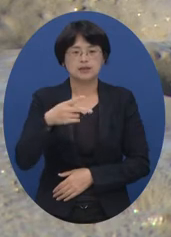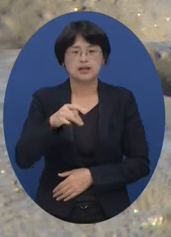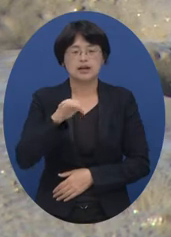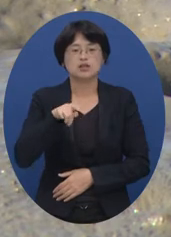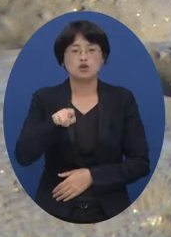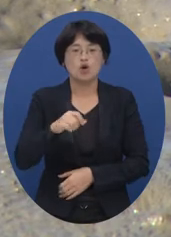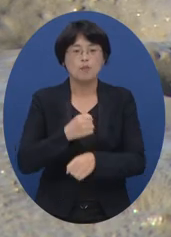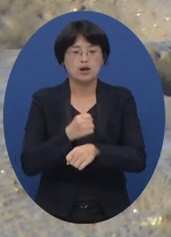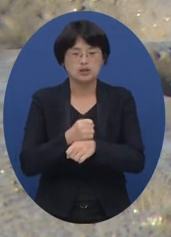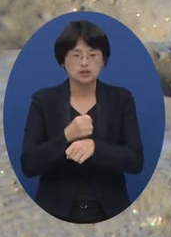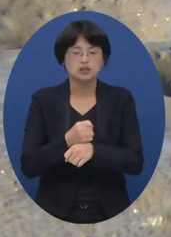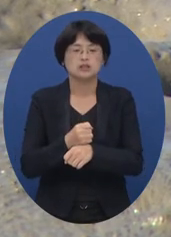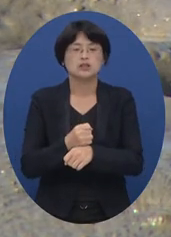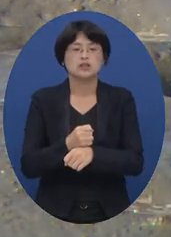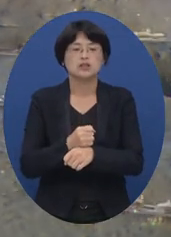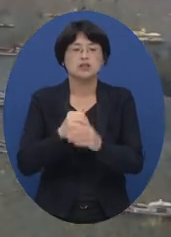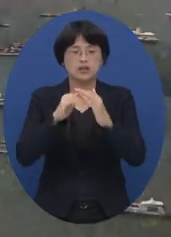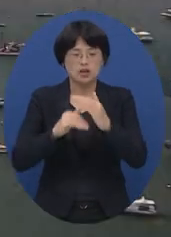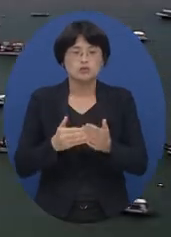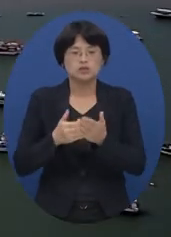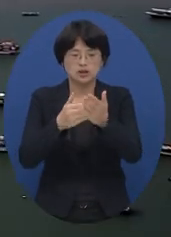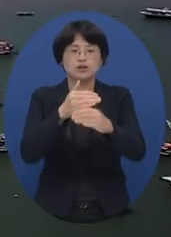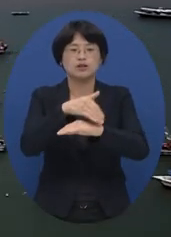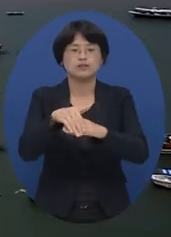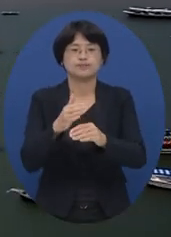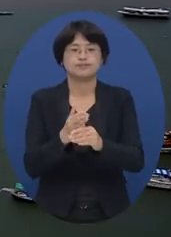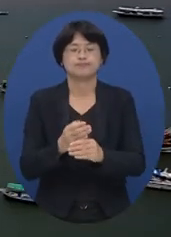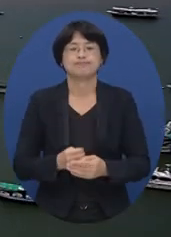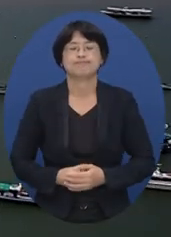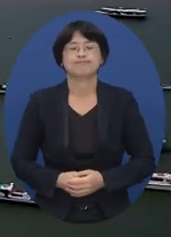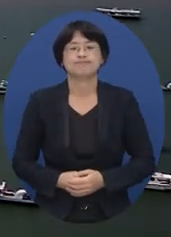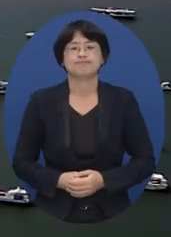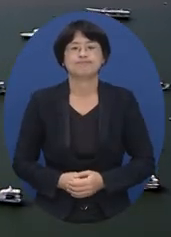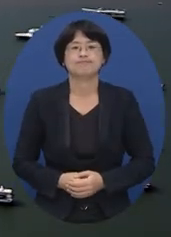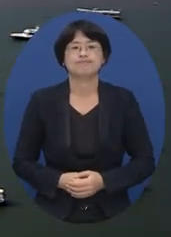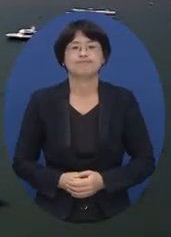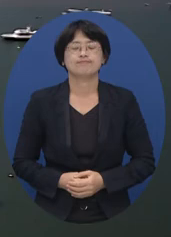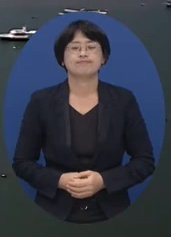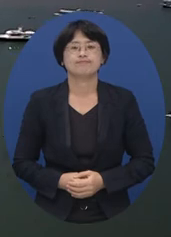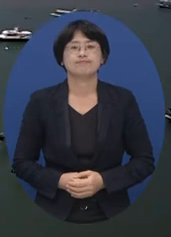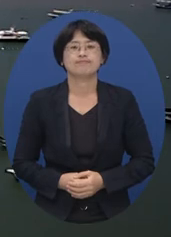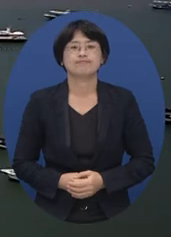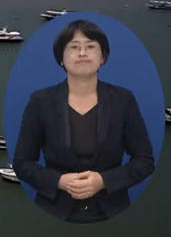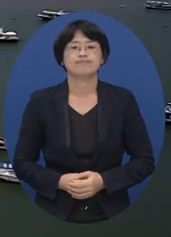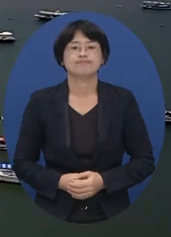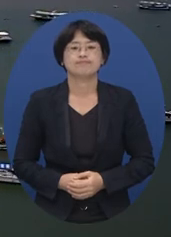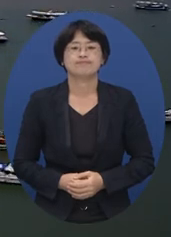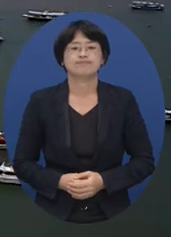최적의 관광 코스를 협의회에 제안할 계획입니다. 경기 CCTV 최창순입니다.